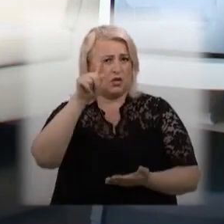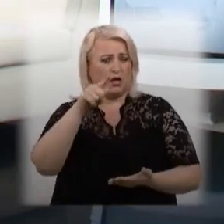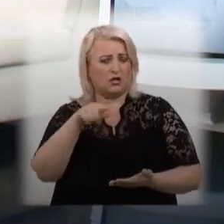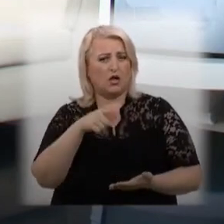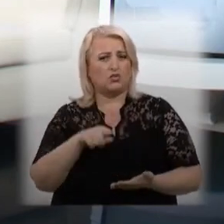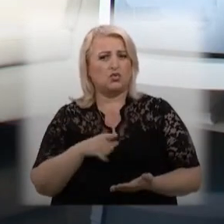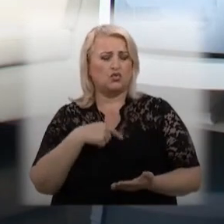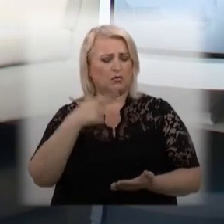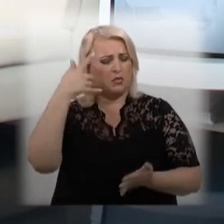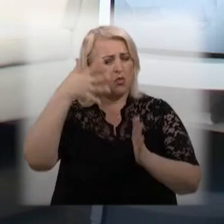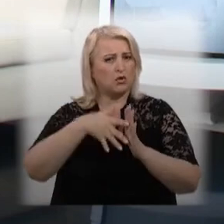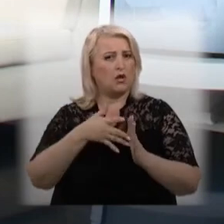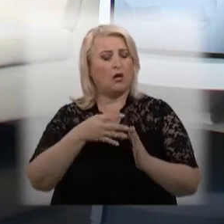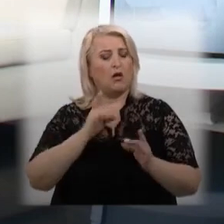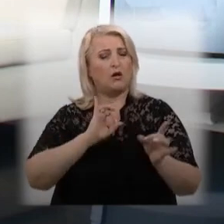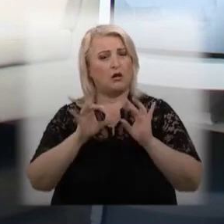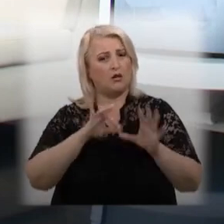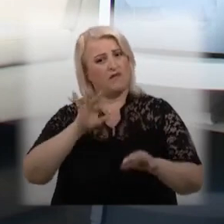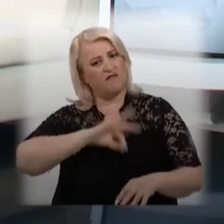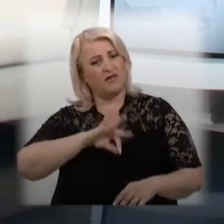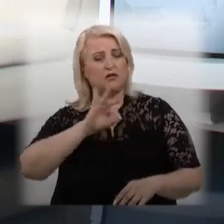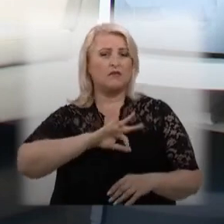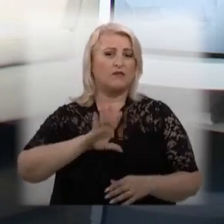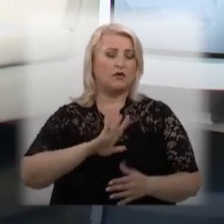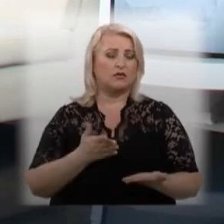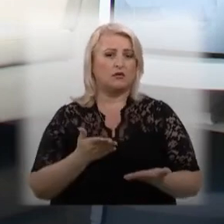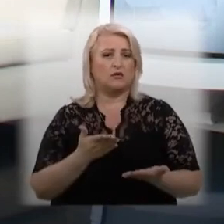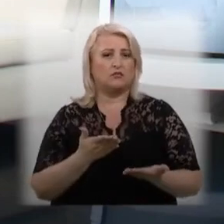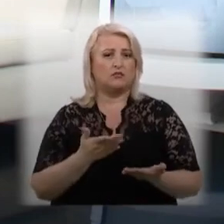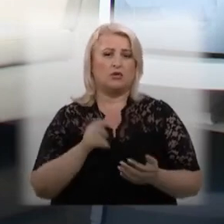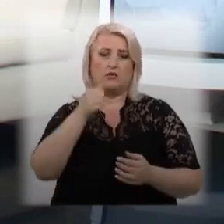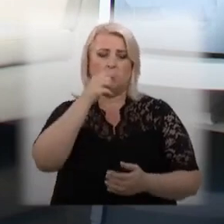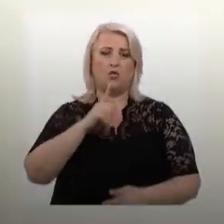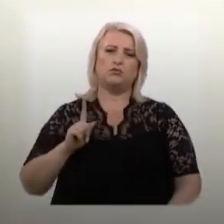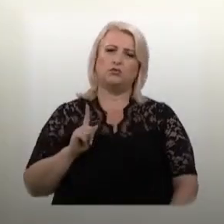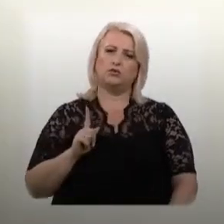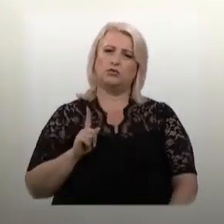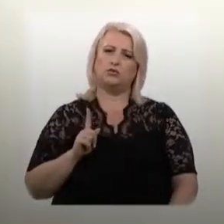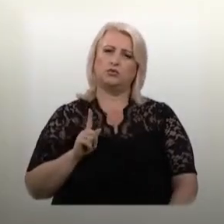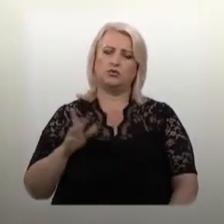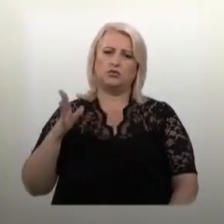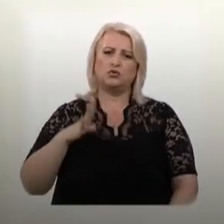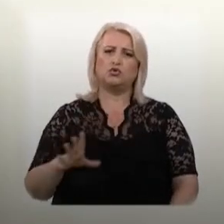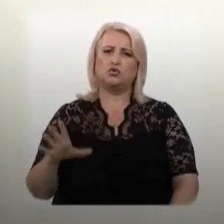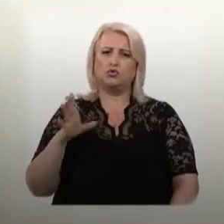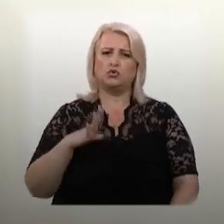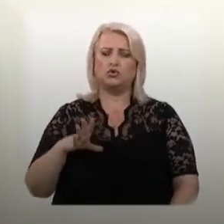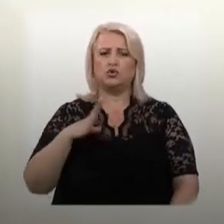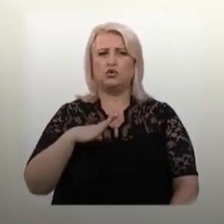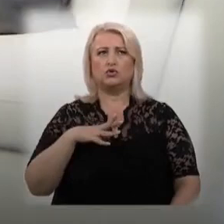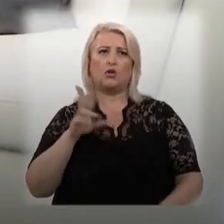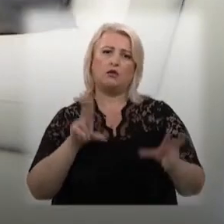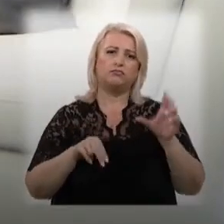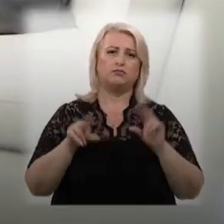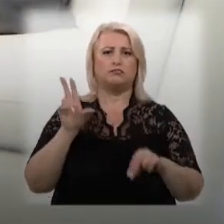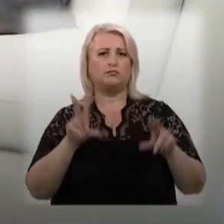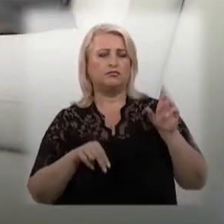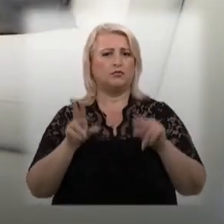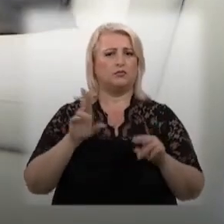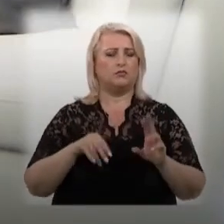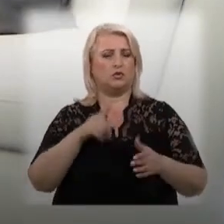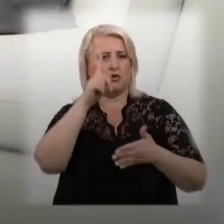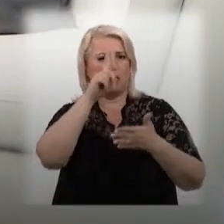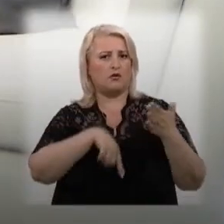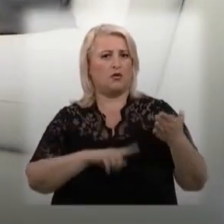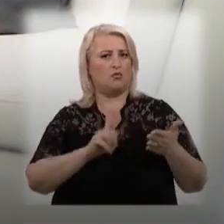fac pe mine să înțeleg funcționează publicitatea mea sau nu pe drum pot să stau doar și să sper că în trei luni Ah care sunt acei acele criterii care